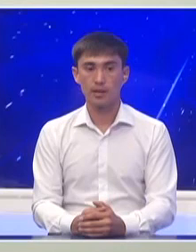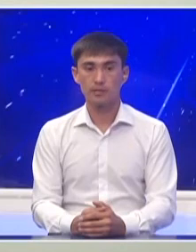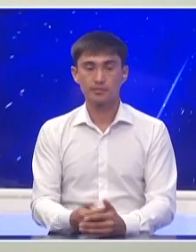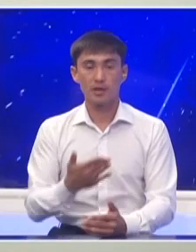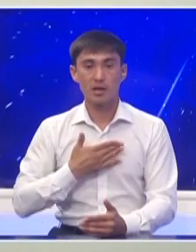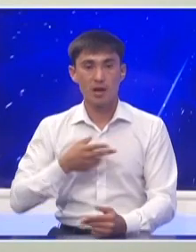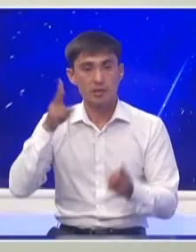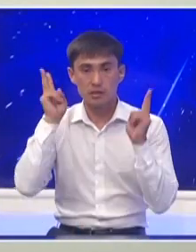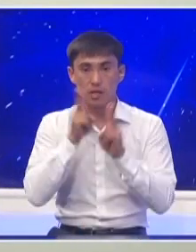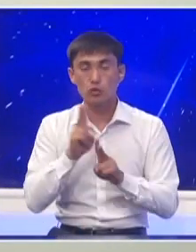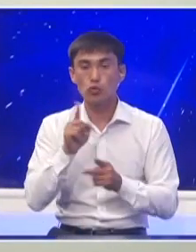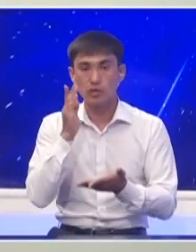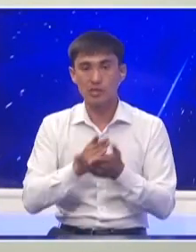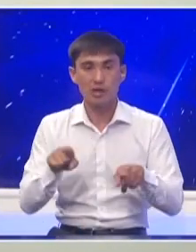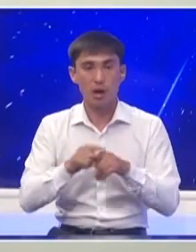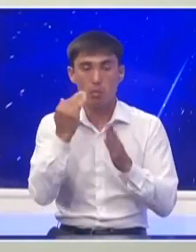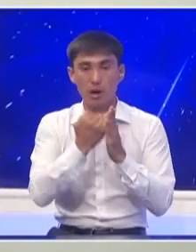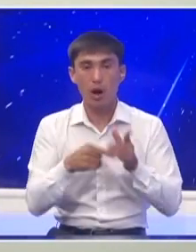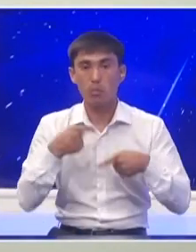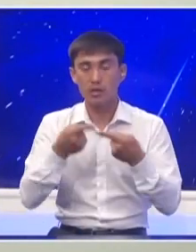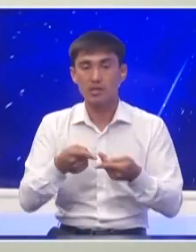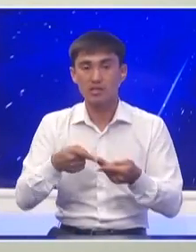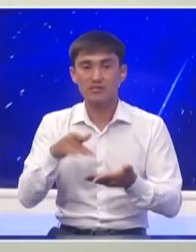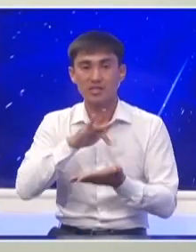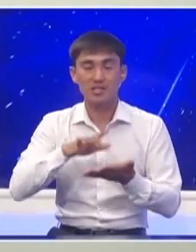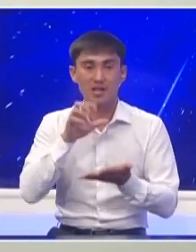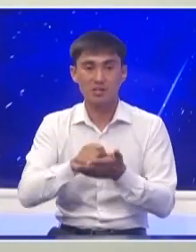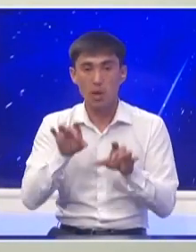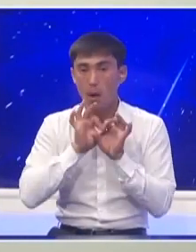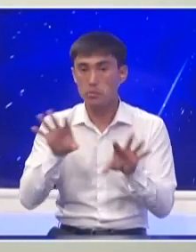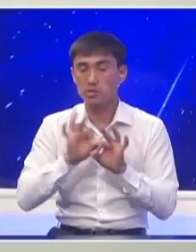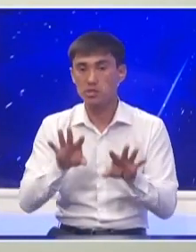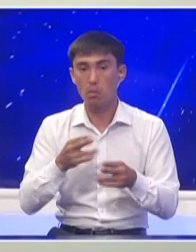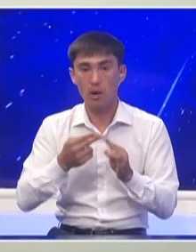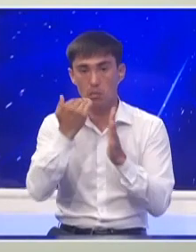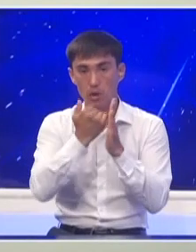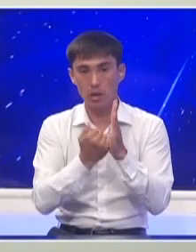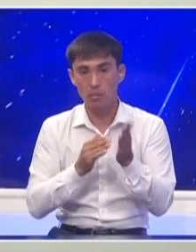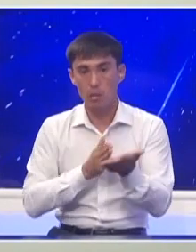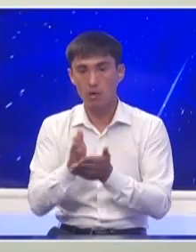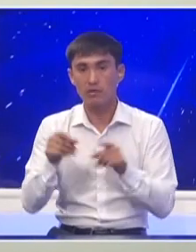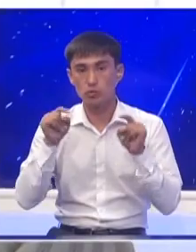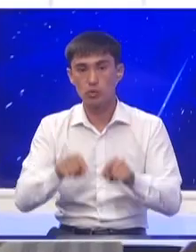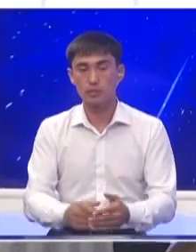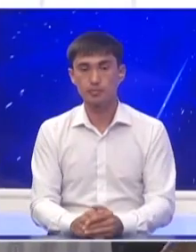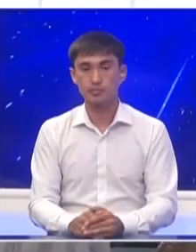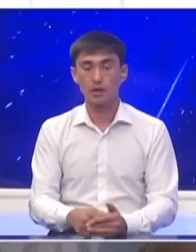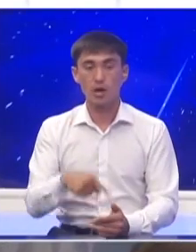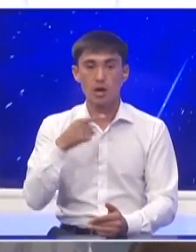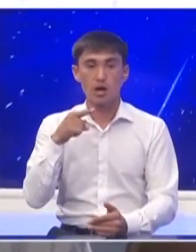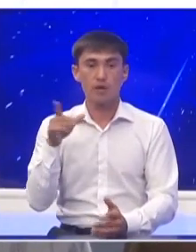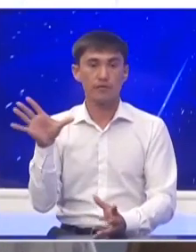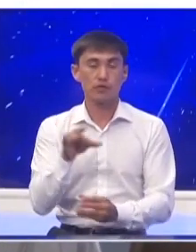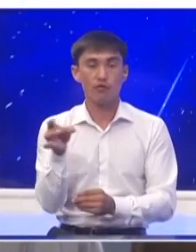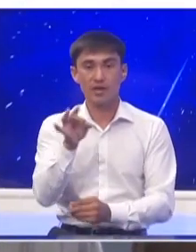Я не знала о существовании этой программы, обратилась в центр занятости. Мне все объяснили и по этой программе направили сюда. Отметим, что всего